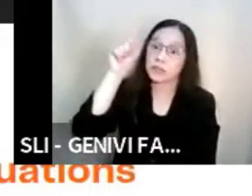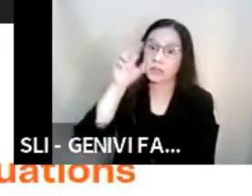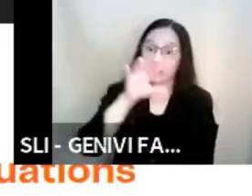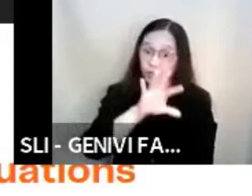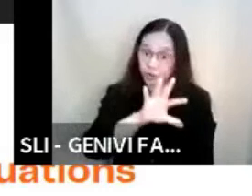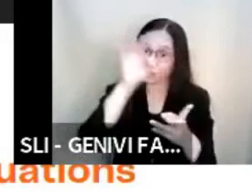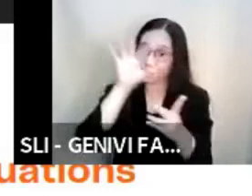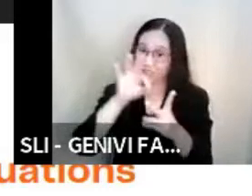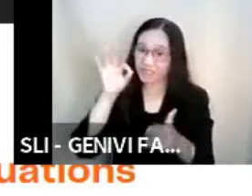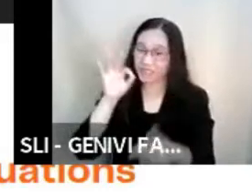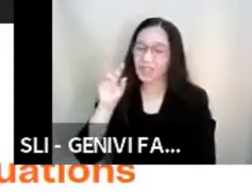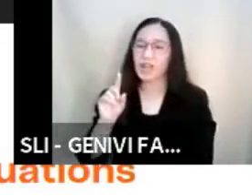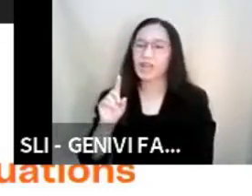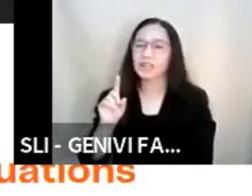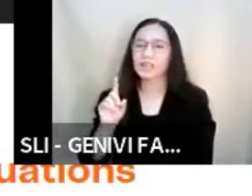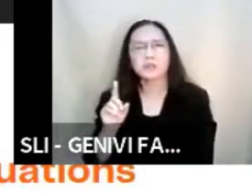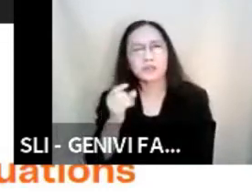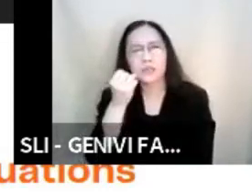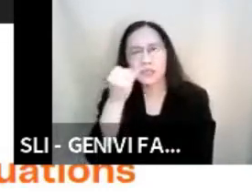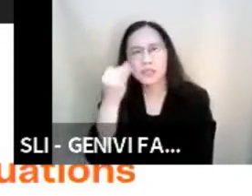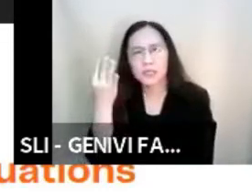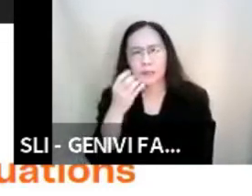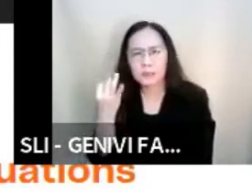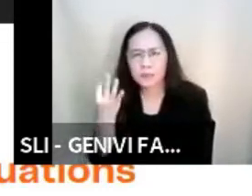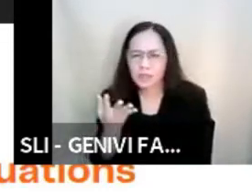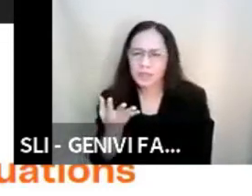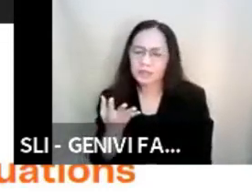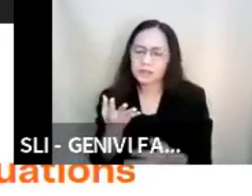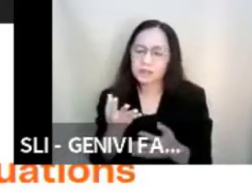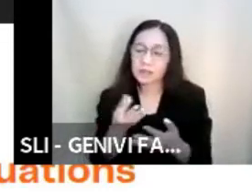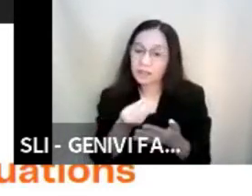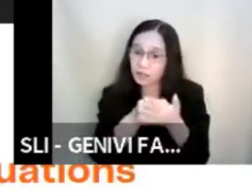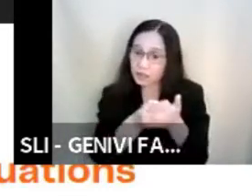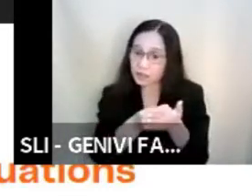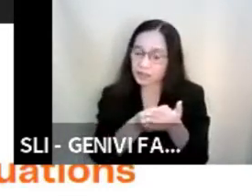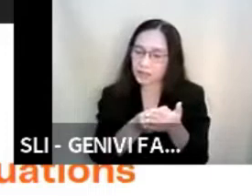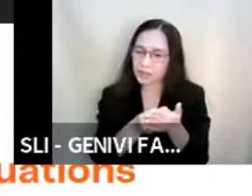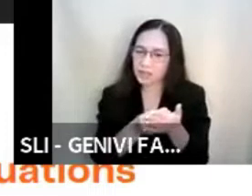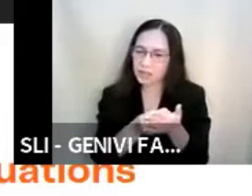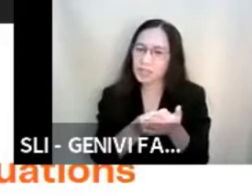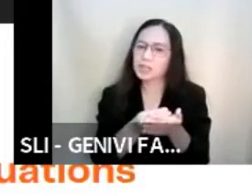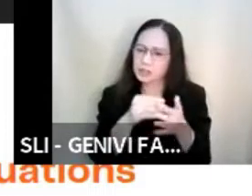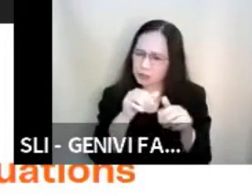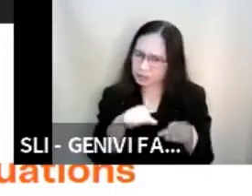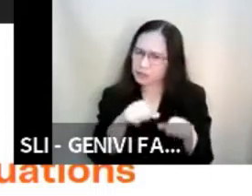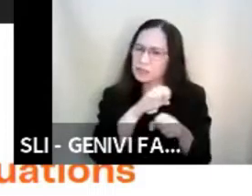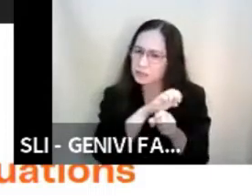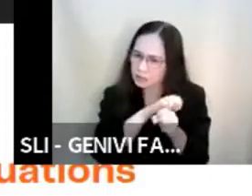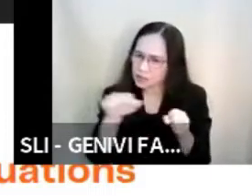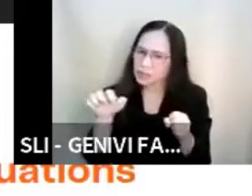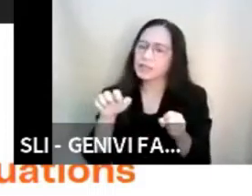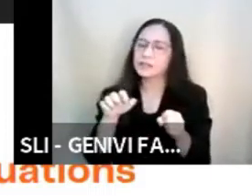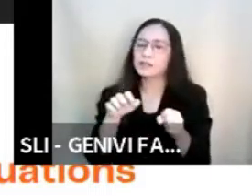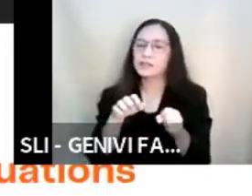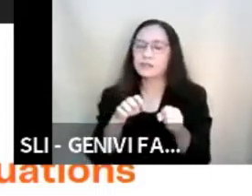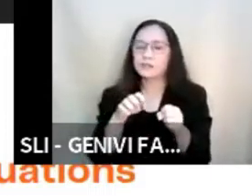i-order. Kukumpute nila kung yung perang dala nila sapat ba or tama ba doon sa